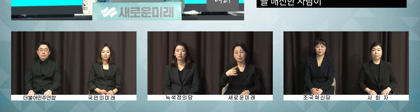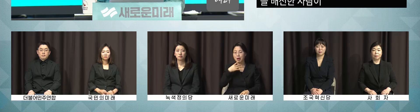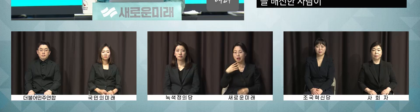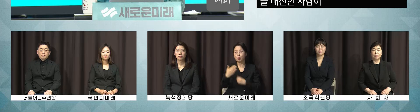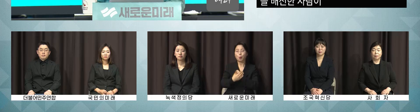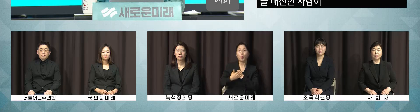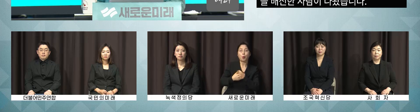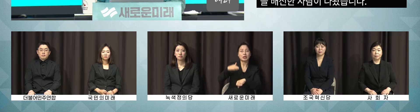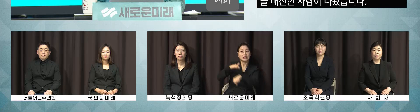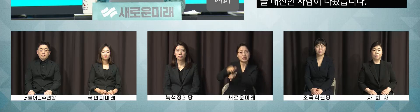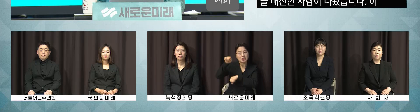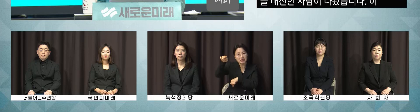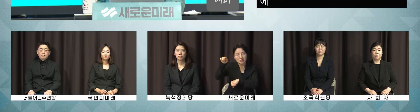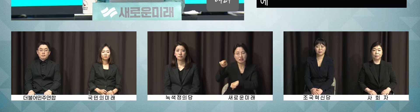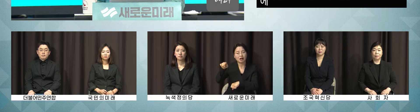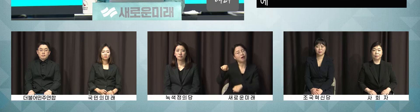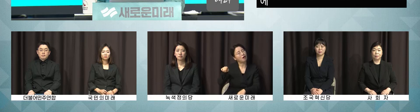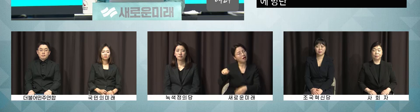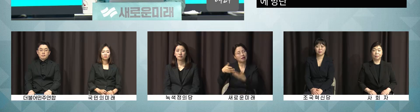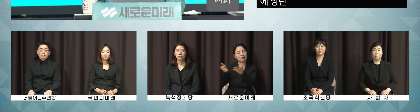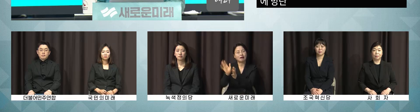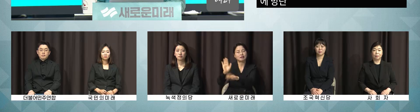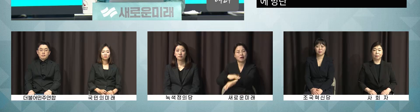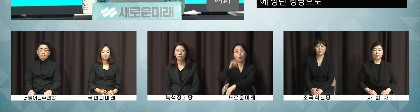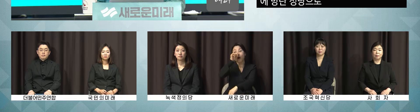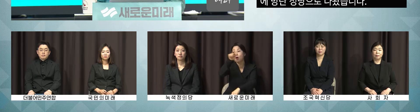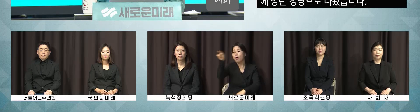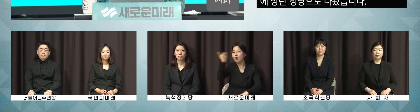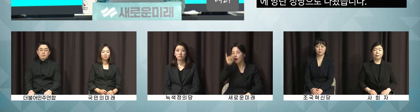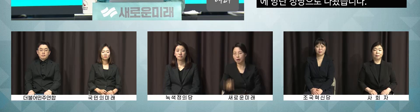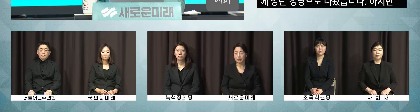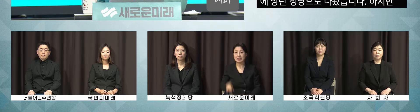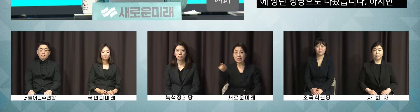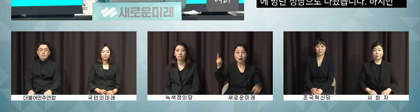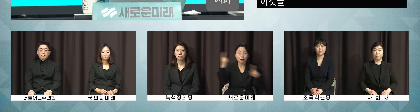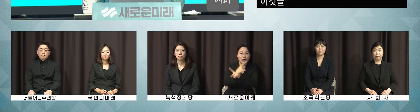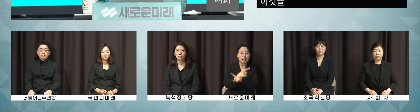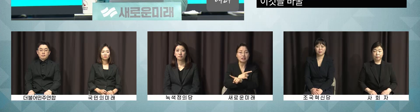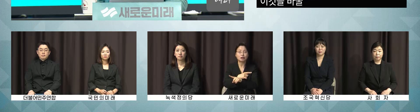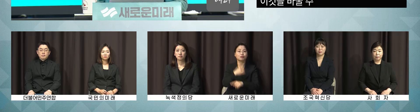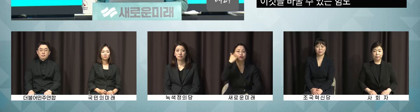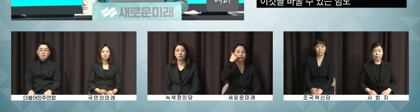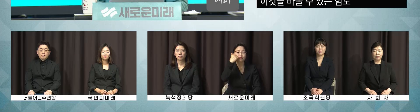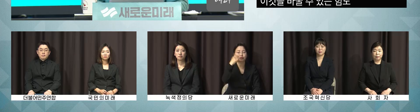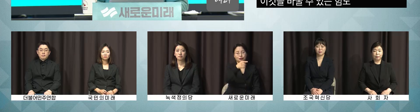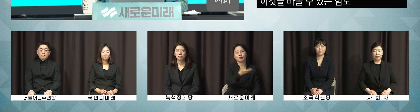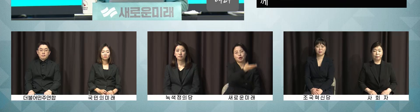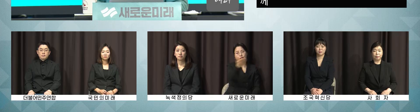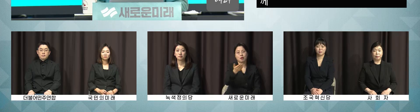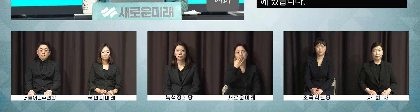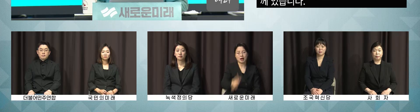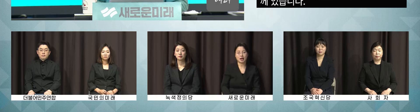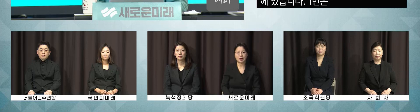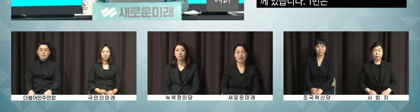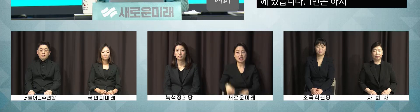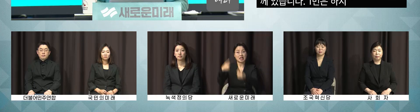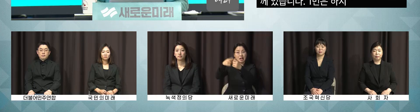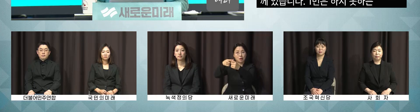세상에 등장했습니다. 하지만 이것을 바꿀 수 있는 힘도 국민 여러분들께 있습니다. 1번은 하지 못하는 것, 2번은 할